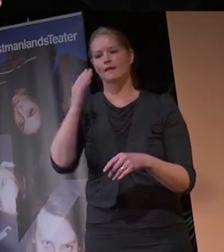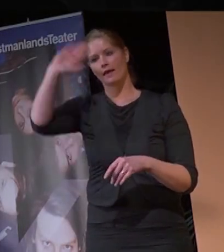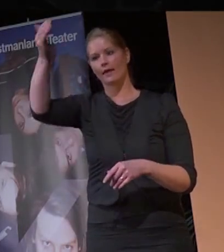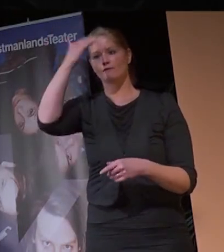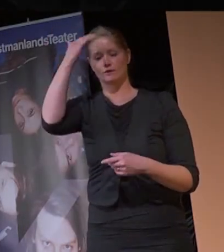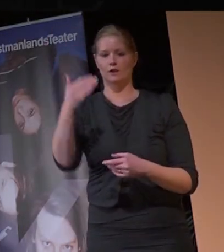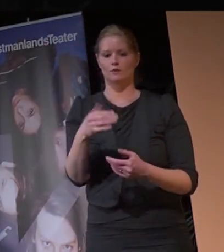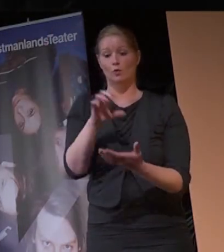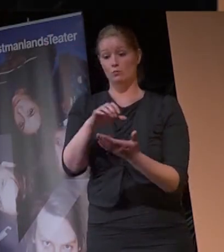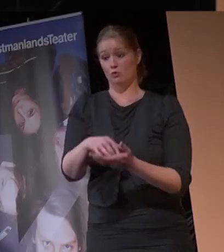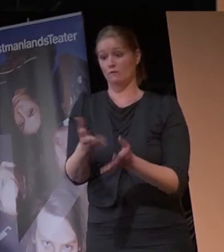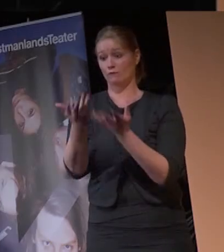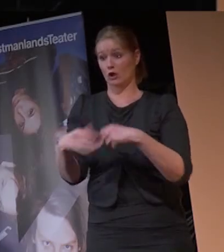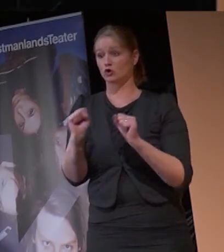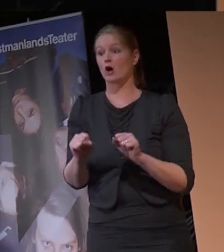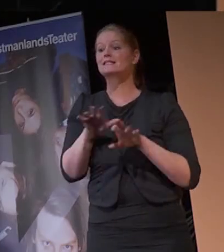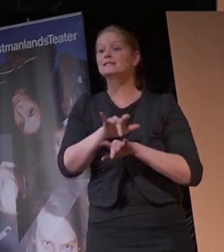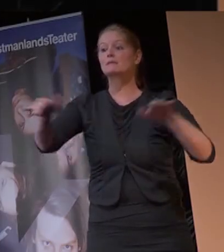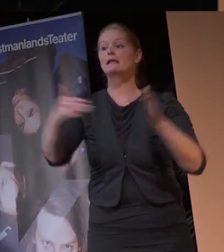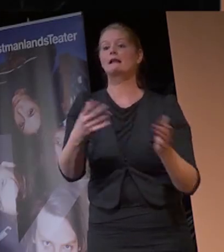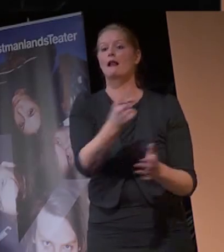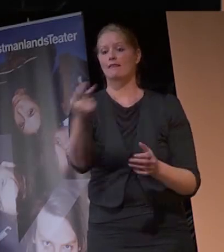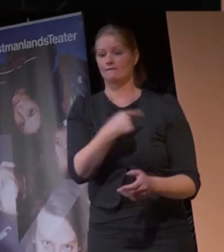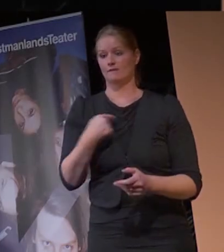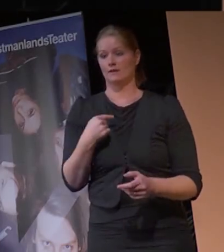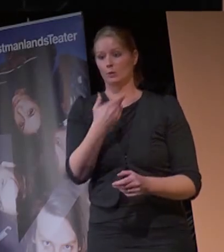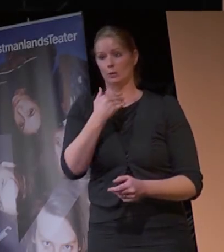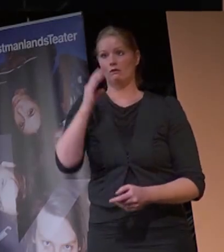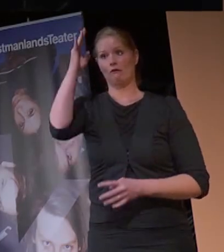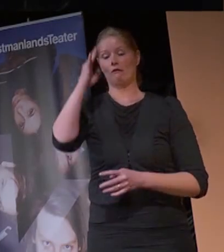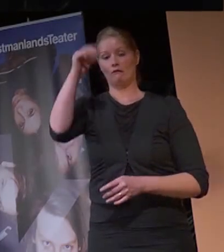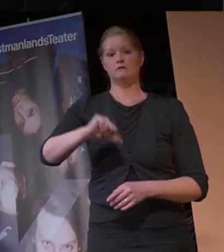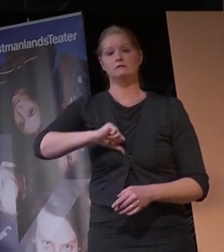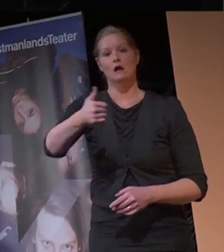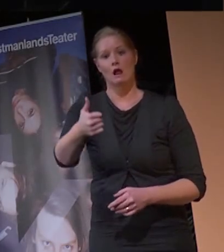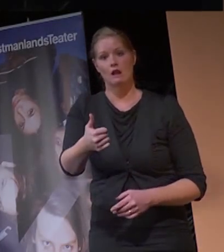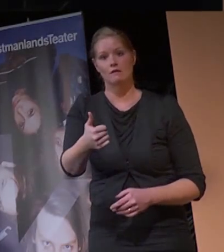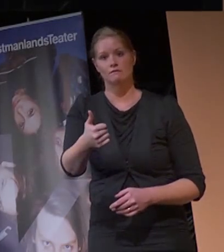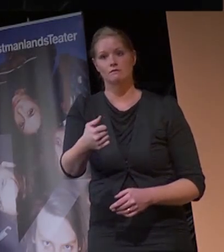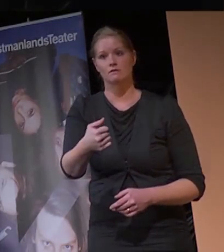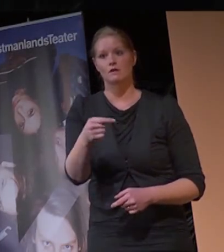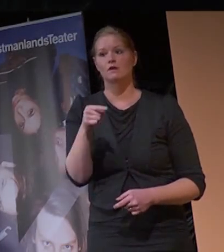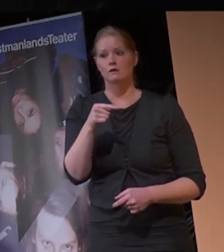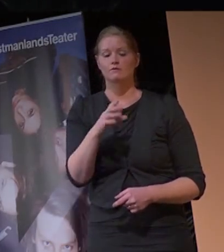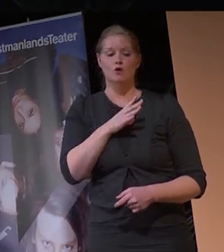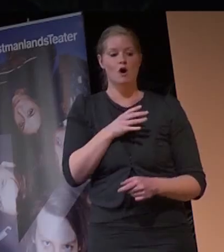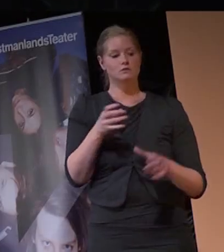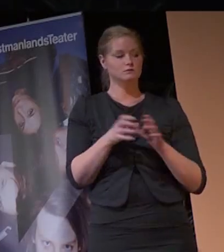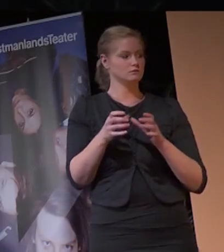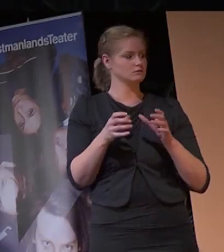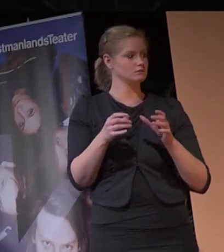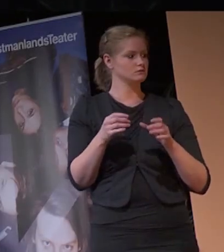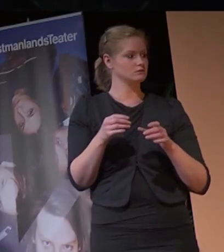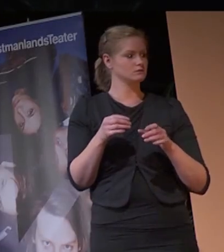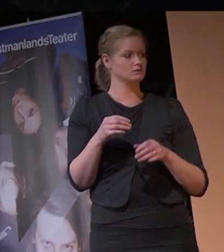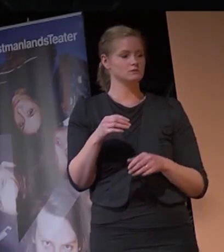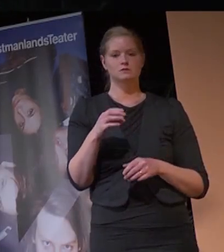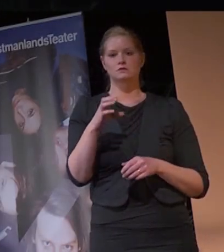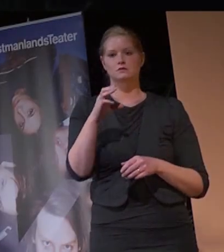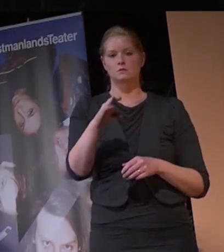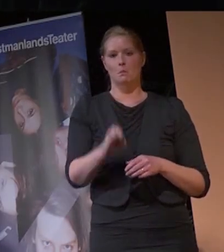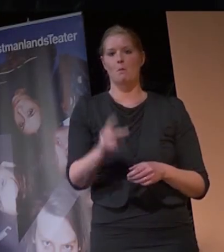tacksamma för att vi lägger pengar på att arbeta fram en nationell strategi för kommunerna. Det är väldigt viktigt att vara tydlig med.